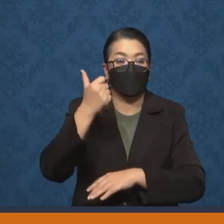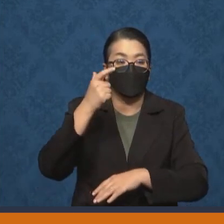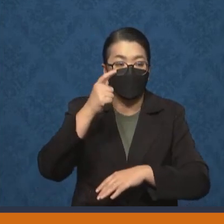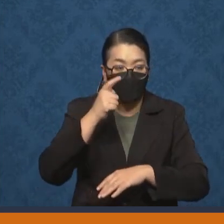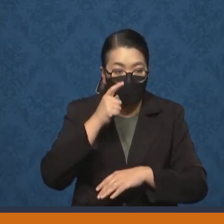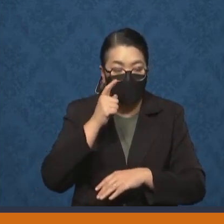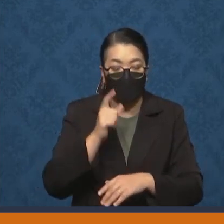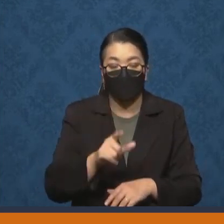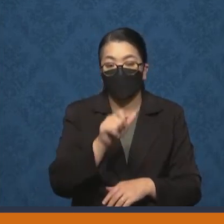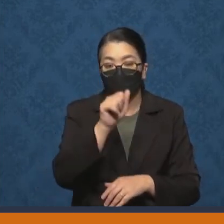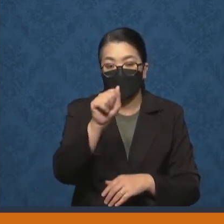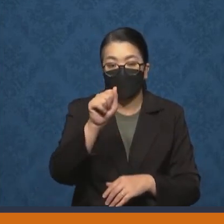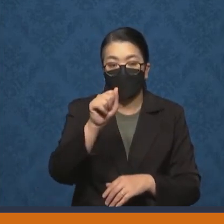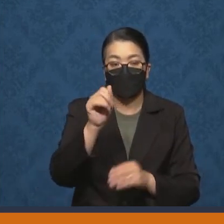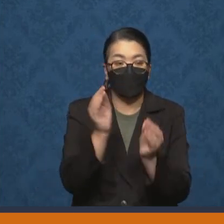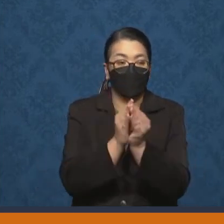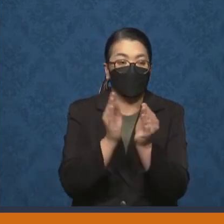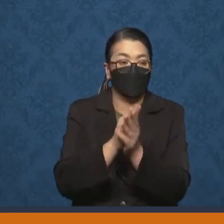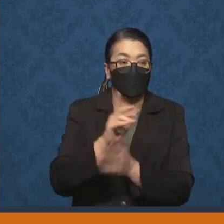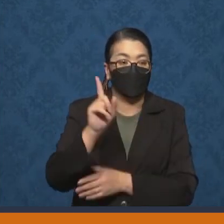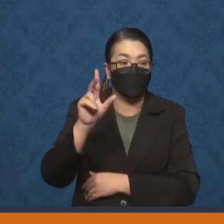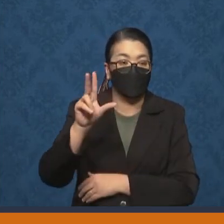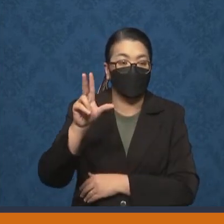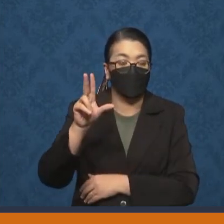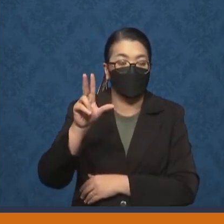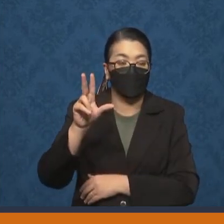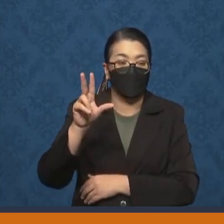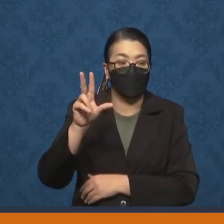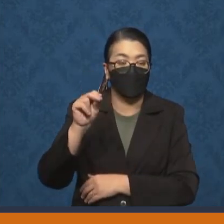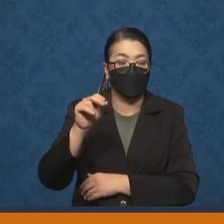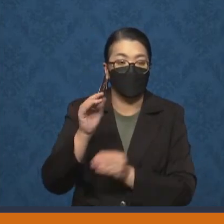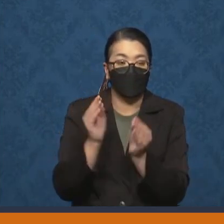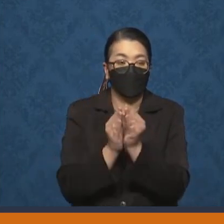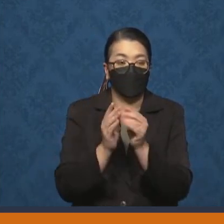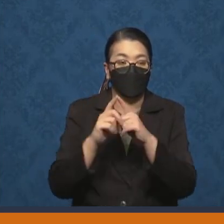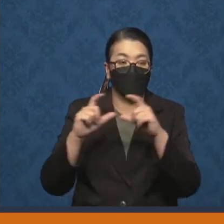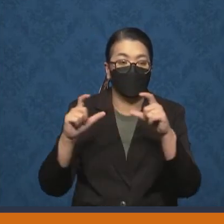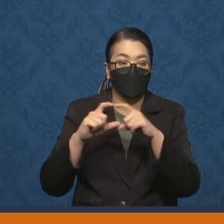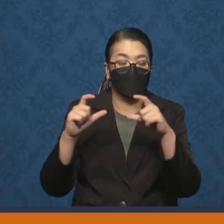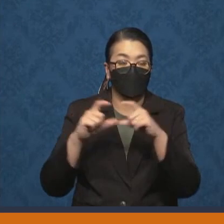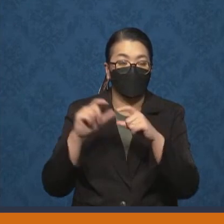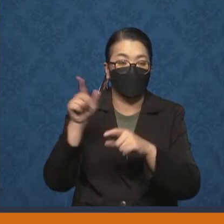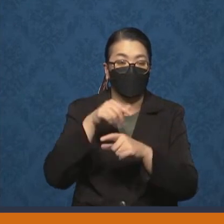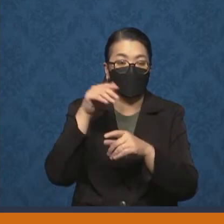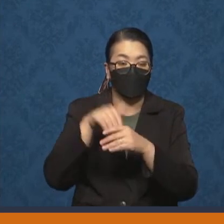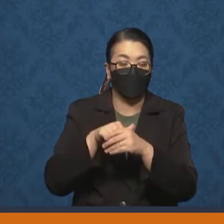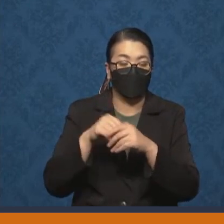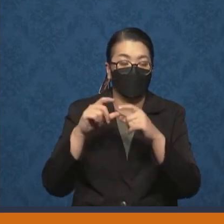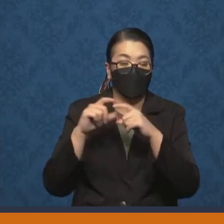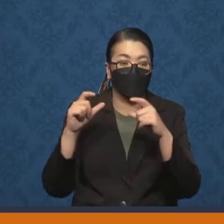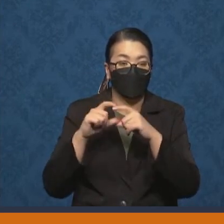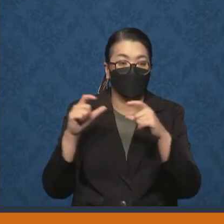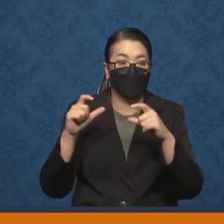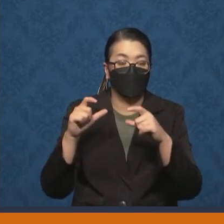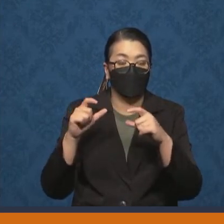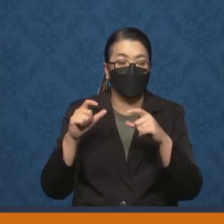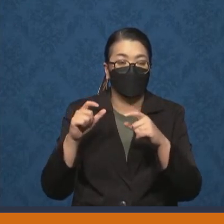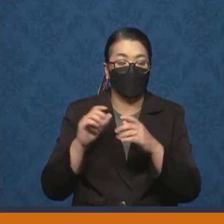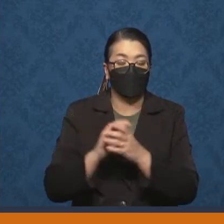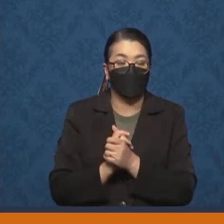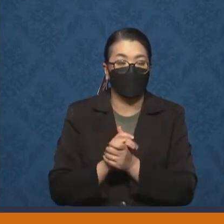พรรค A เนี่ยได้สัดส่วนบัตรใบเลือกตั้งใบที่2หรือที่เป็นบัตรเลือกตั้งเลือกพรรคหรือบัญชีรายชื่อเนี่ยแหละครับ